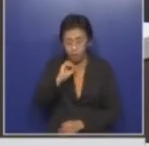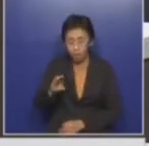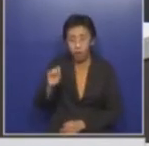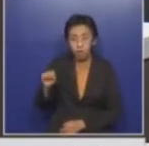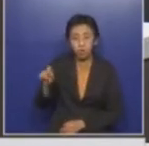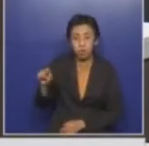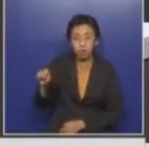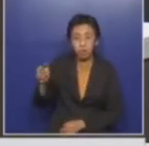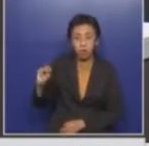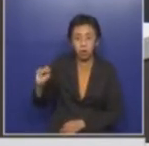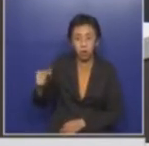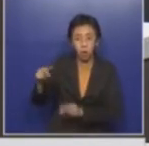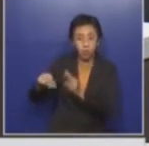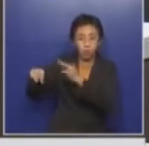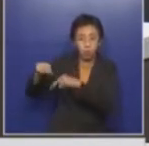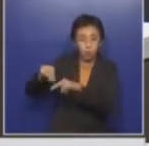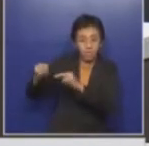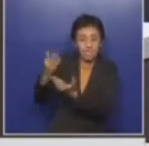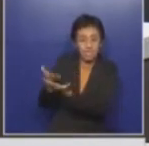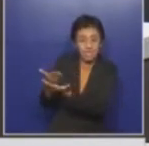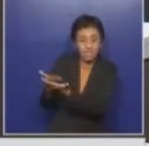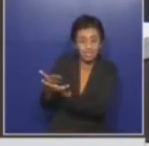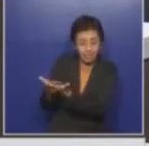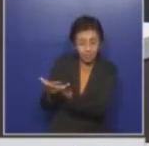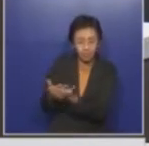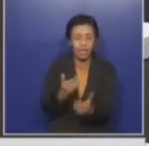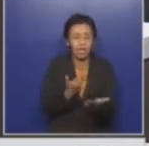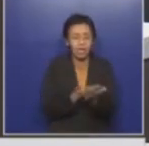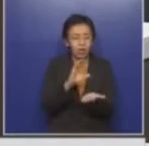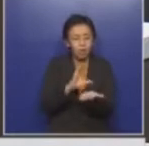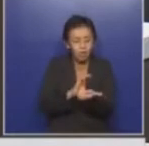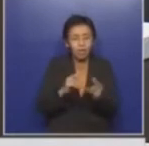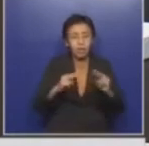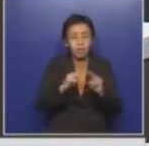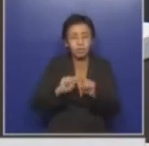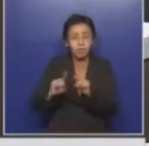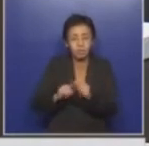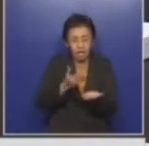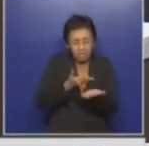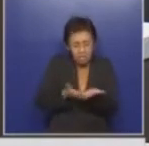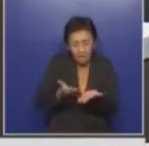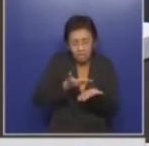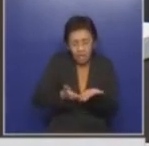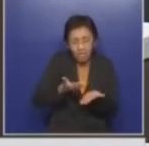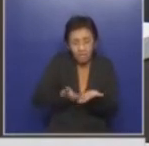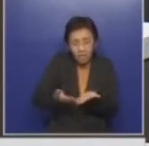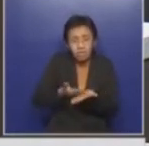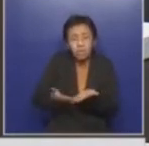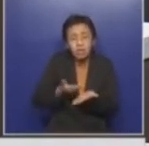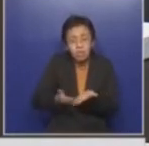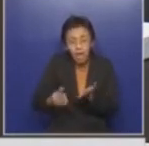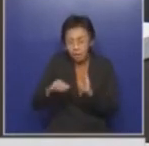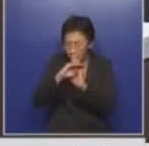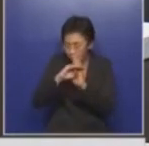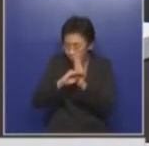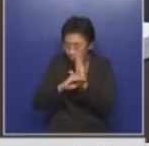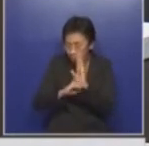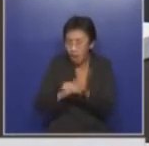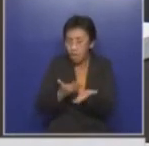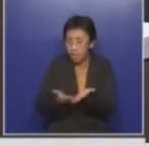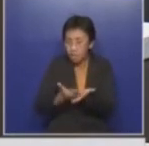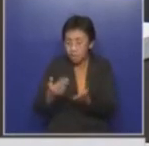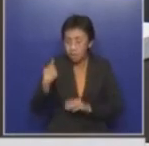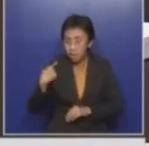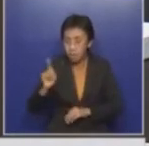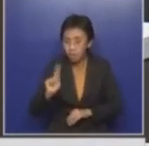ว่างบประมาณรายจ่ายประจำปีที่เราใช้ไปกระทรวงต่างๆรายการต่างๆเหล่านี้เนี่ยใช้ไปแล้วเกิดอะไรขึ้